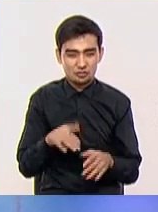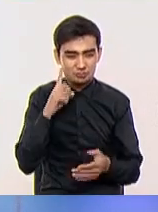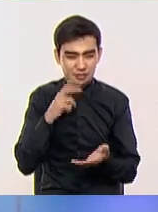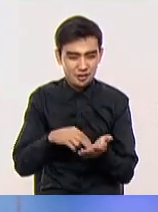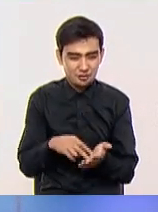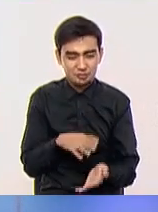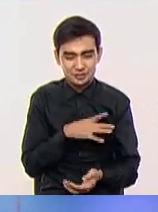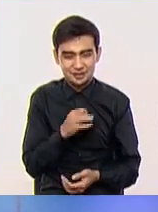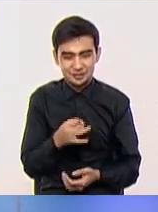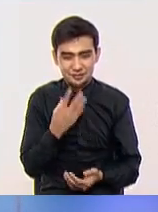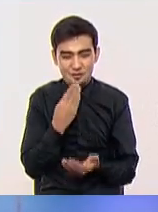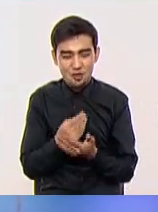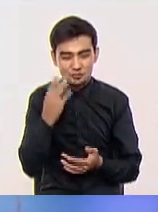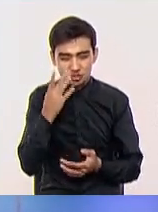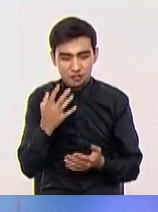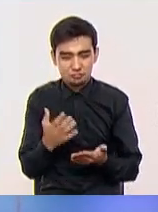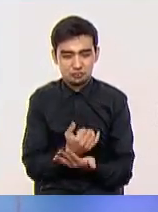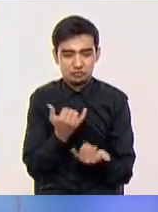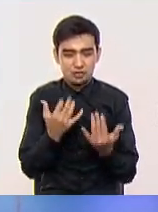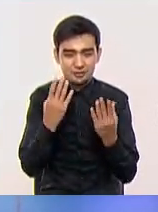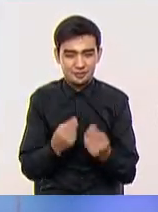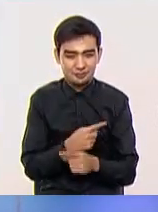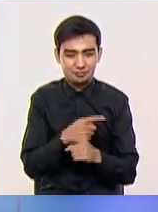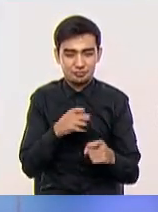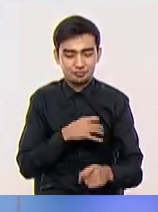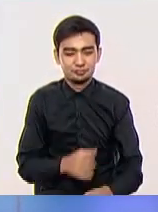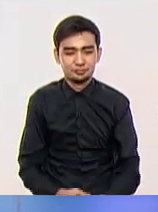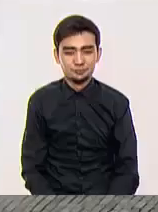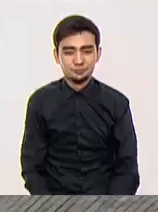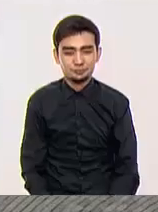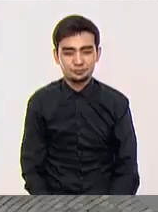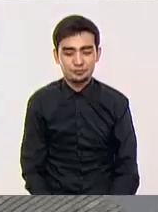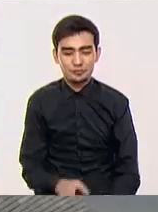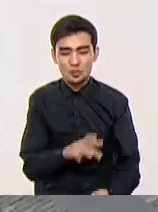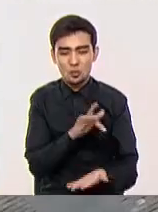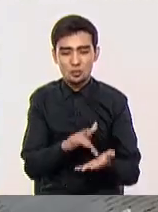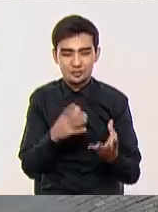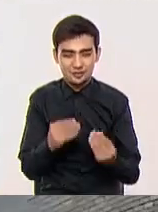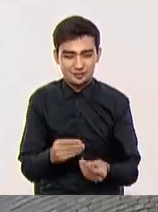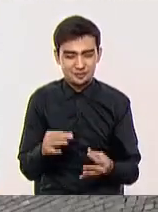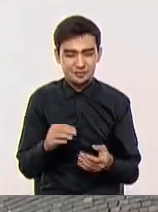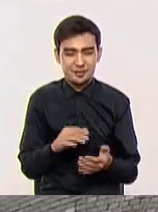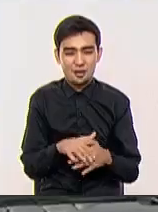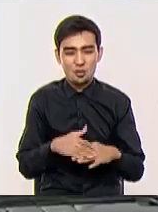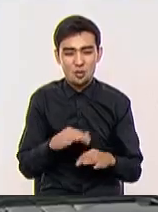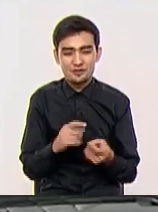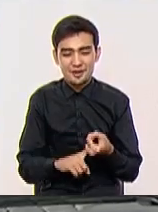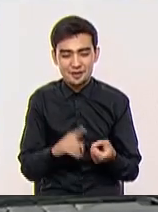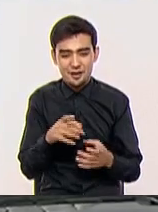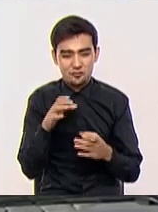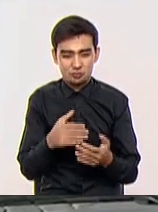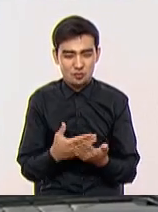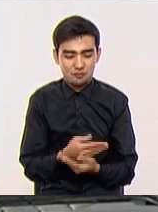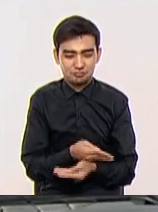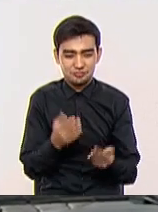жүргенін, сол арманының тек бүгін орындалғанын жеткізді. Қала күнде халыққа заманауи осы автобустар пайдалануға берілді.